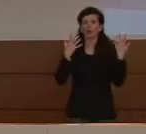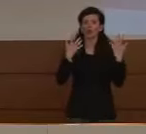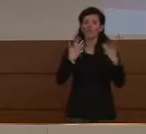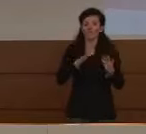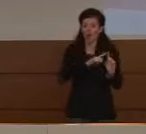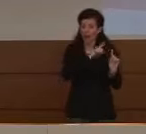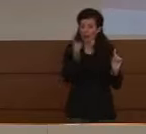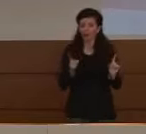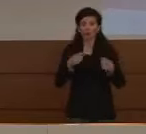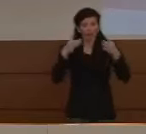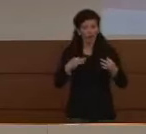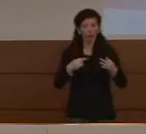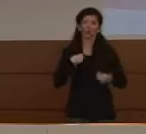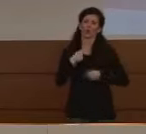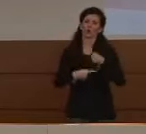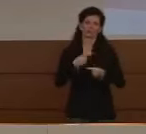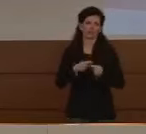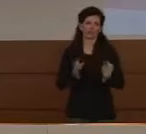determinazione